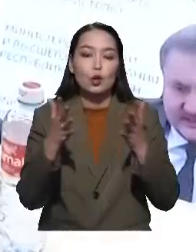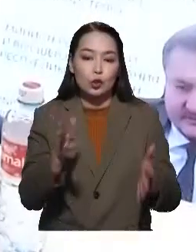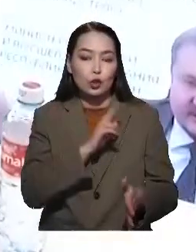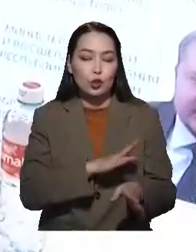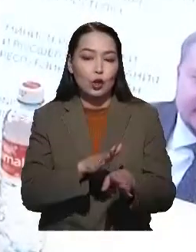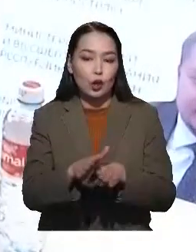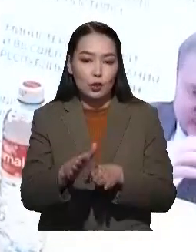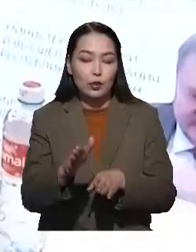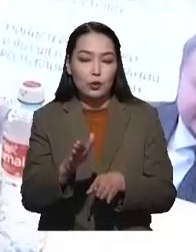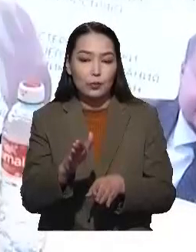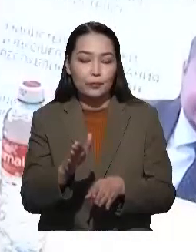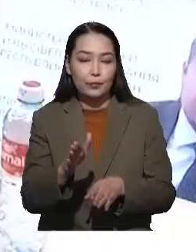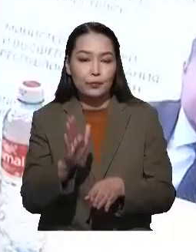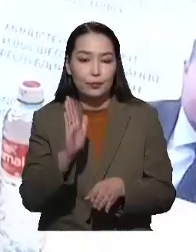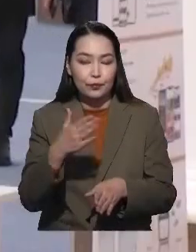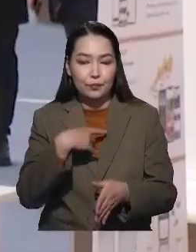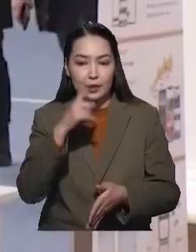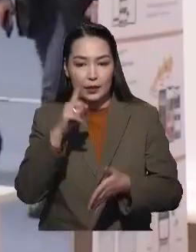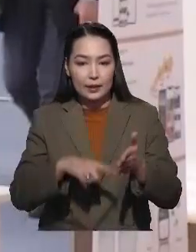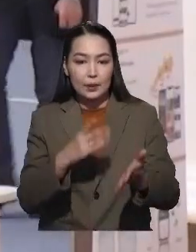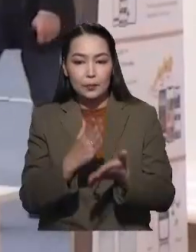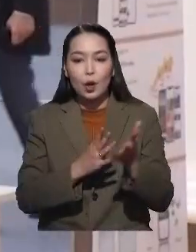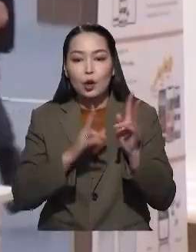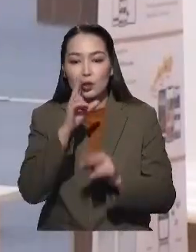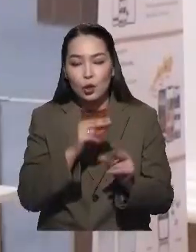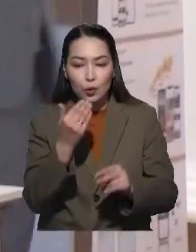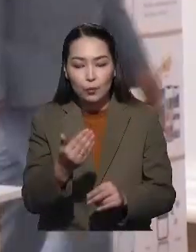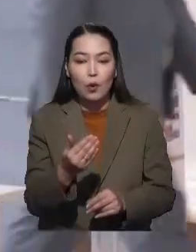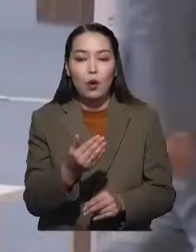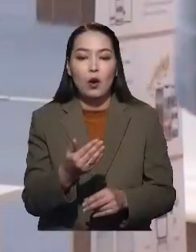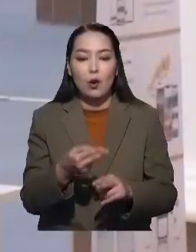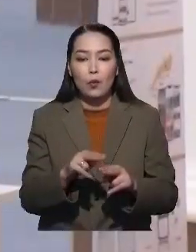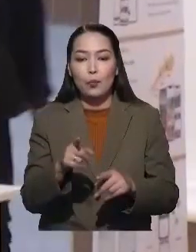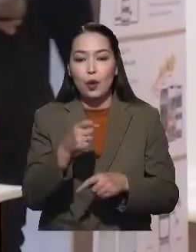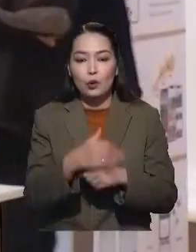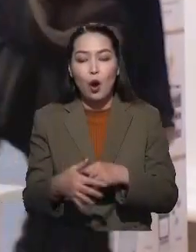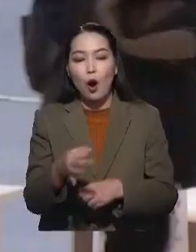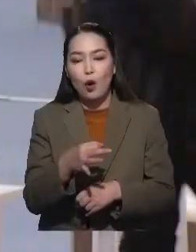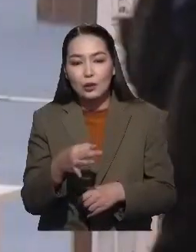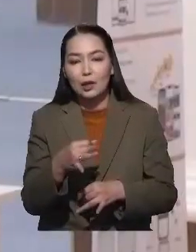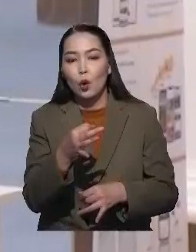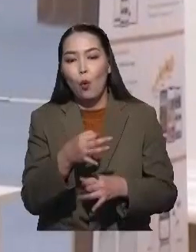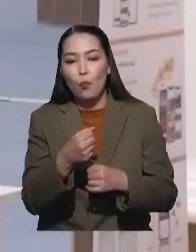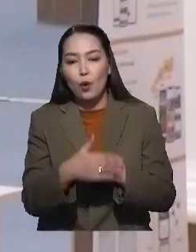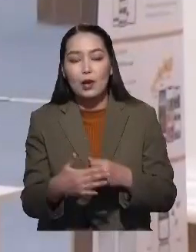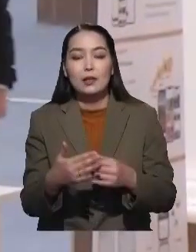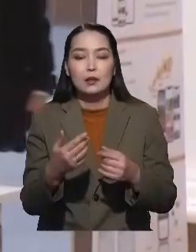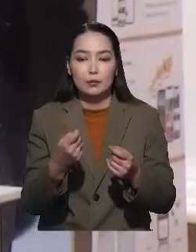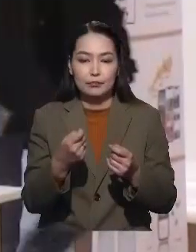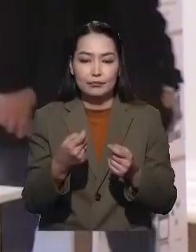деген біздің үмітіміз бар. Аудан орталығында, облыс орталықтарында, басқа қалаларда